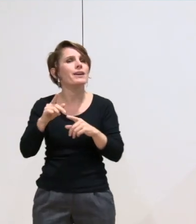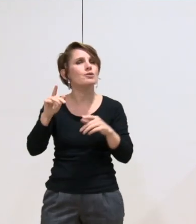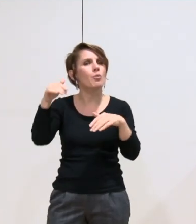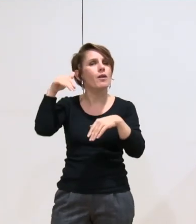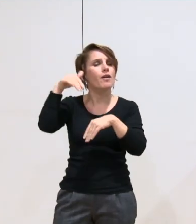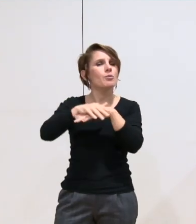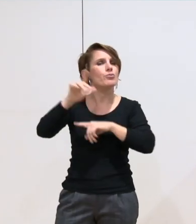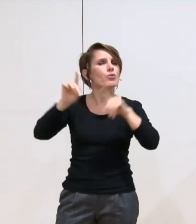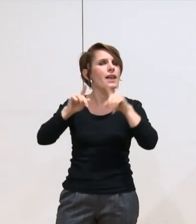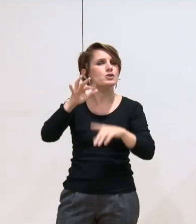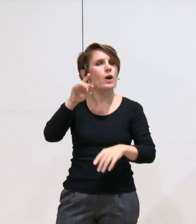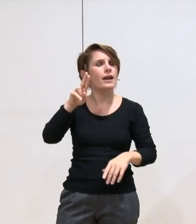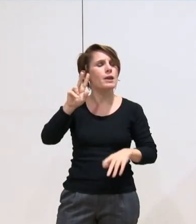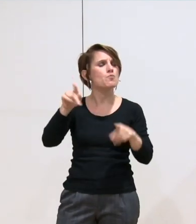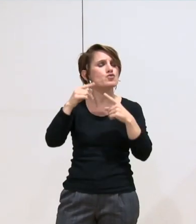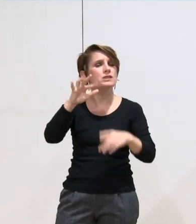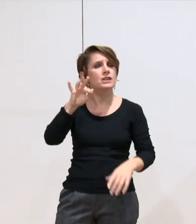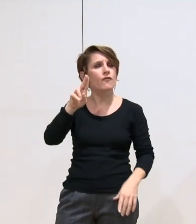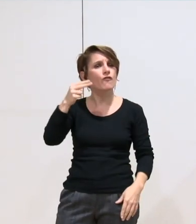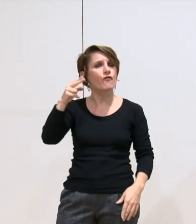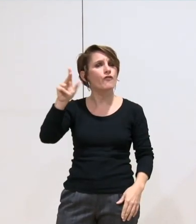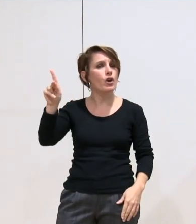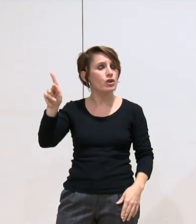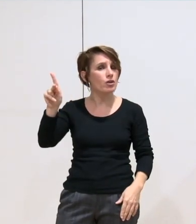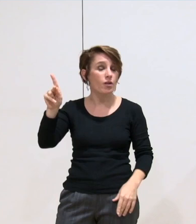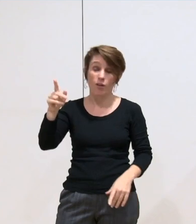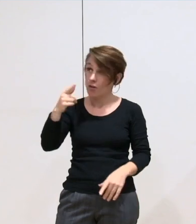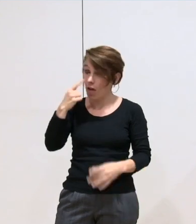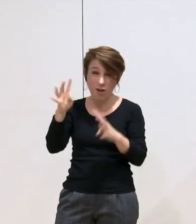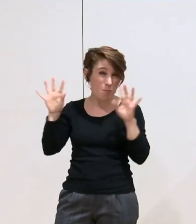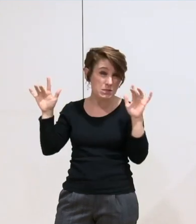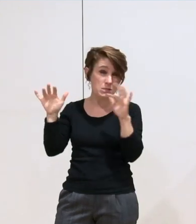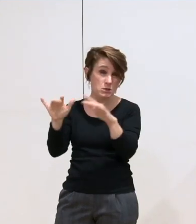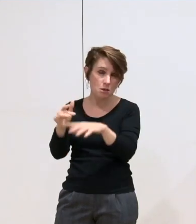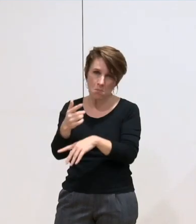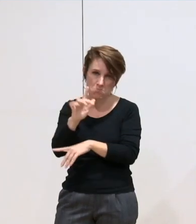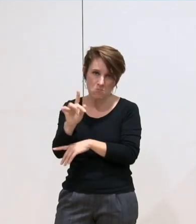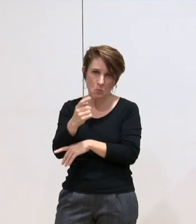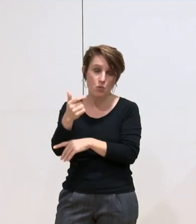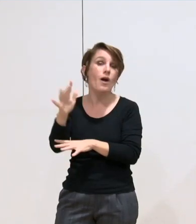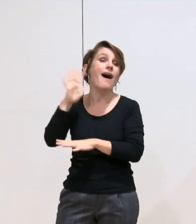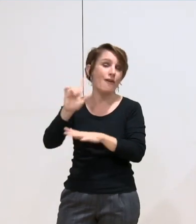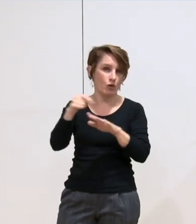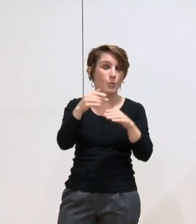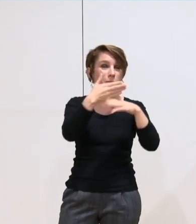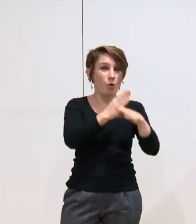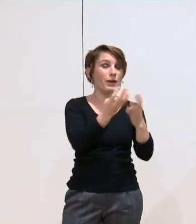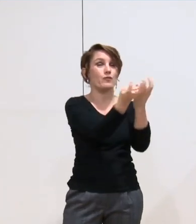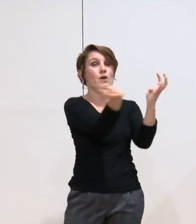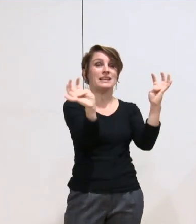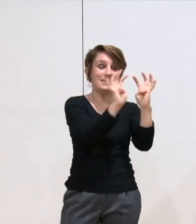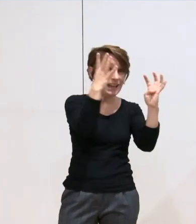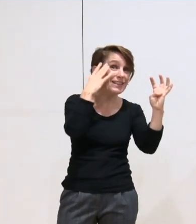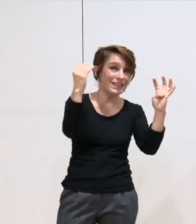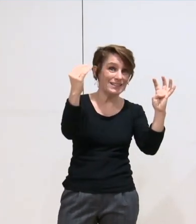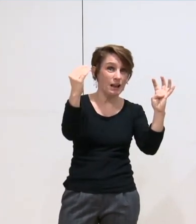faut dire que le palais l'avait récupéré alors qu'elle devait avoir lieu au départ au Stade des Alpes, et que si mes renseignements sont bons, c'est cette tournée qui,